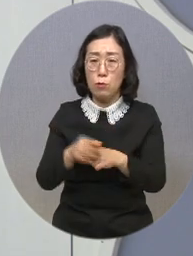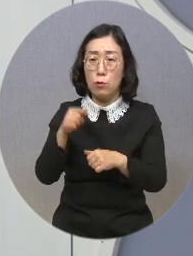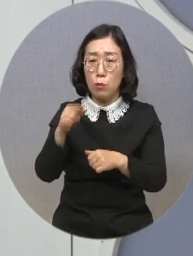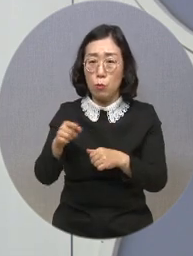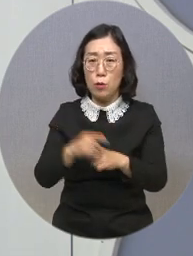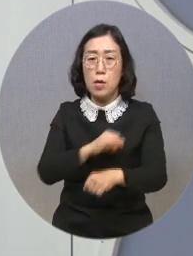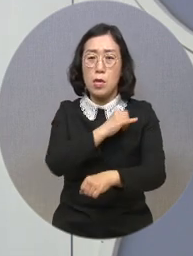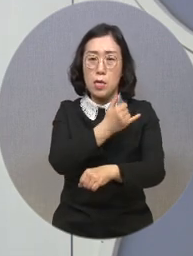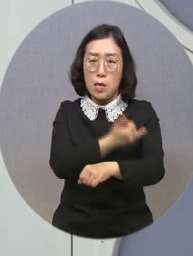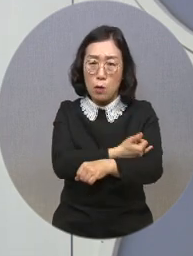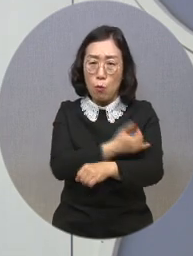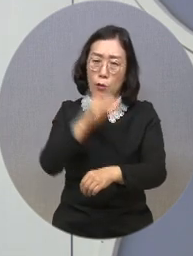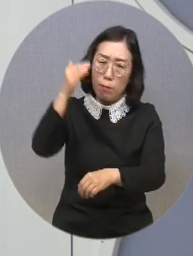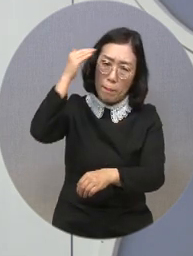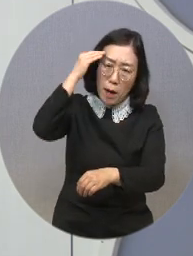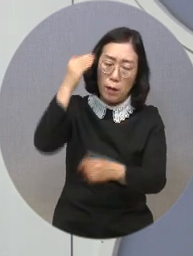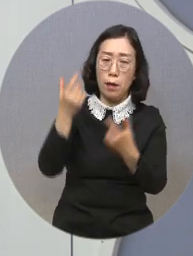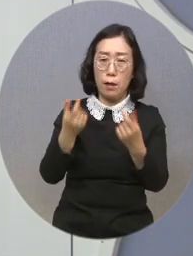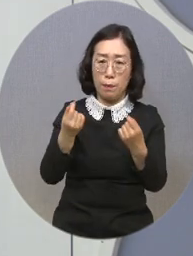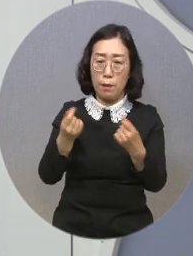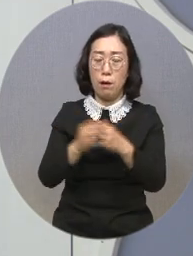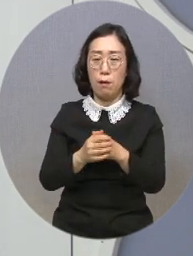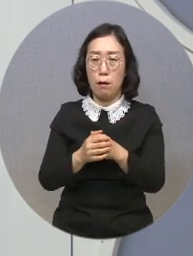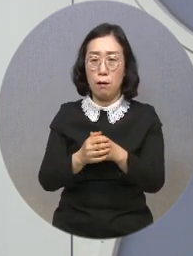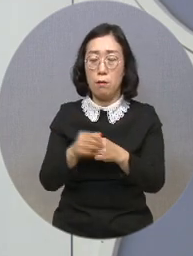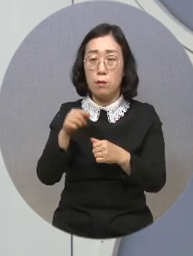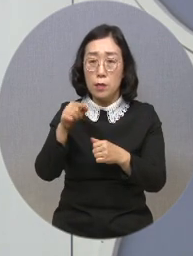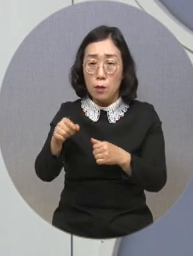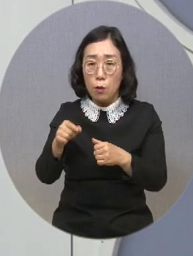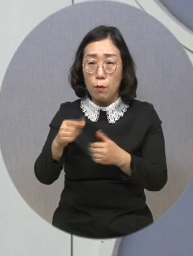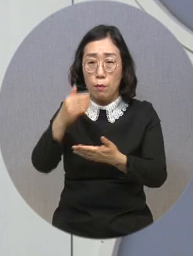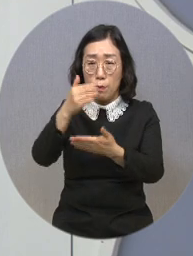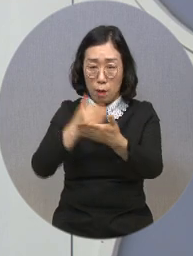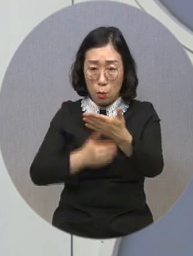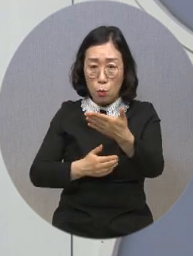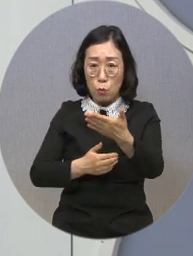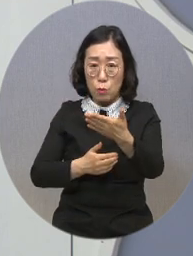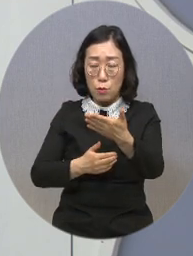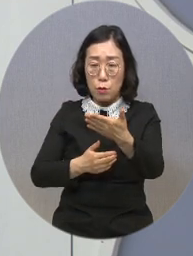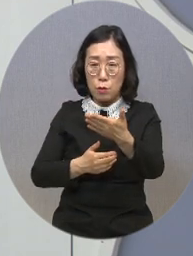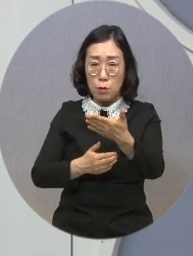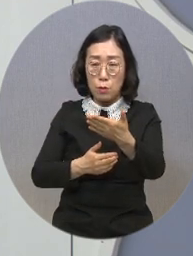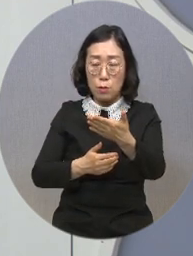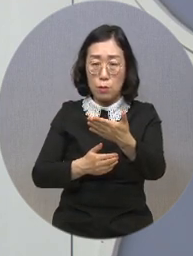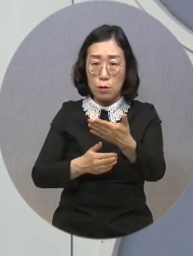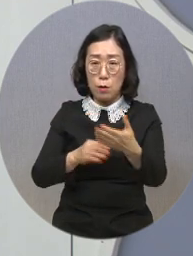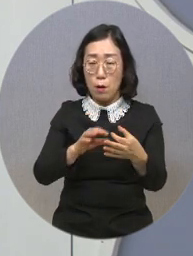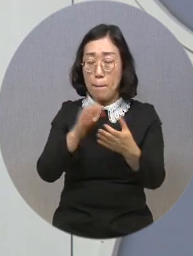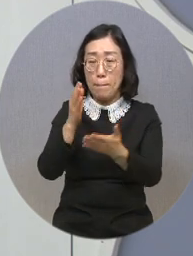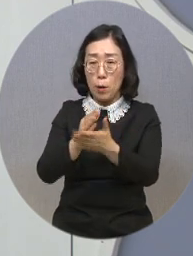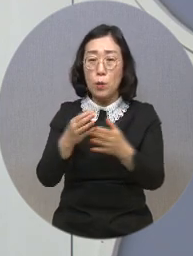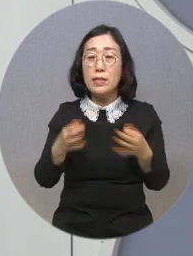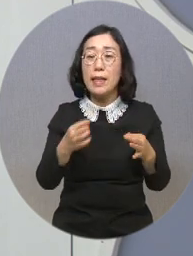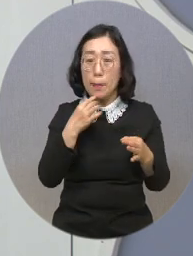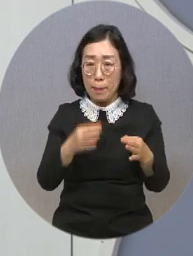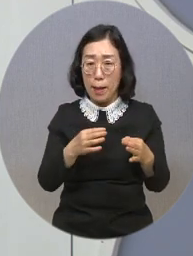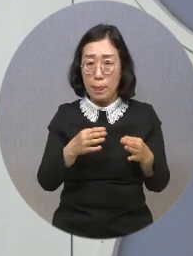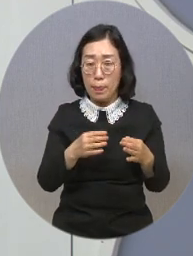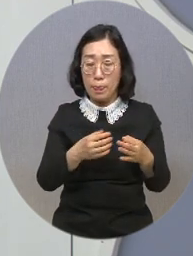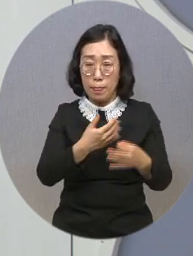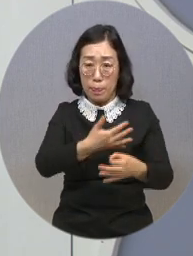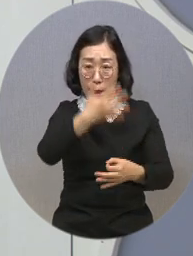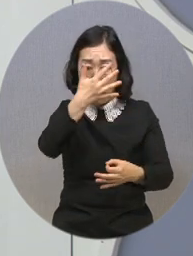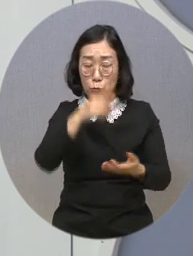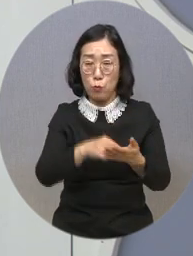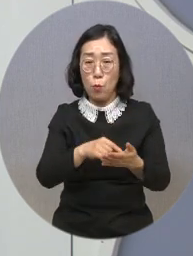보기에 인권침해에 해당한다. 이 기록을 좀 공유하지 말고 은행만 가지고 있고